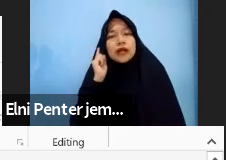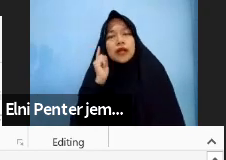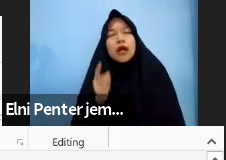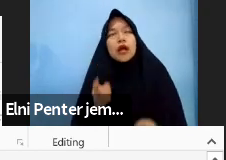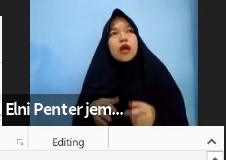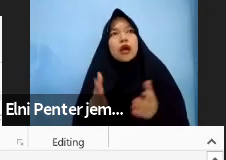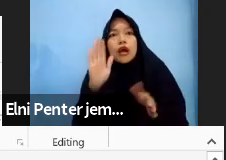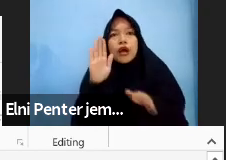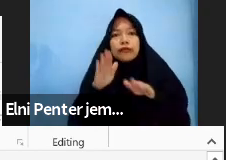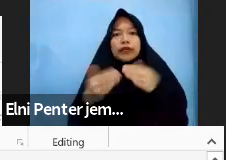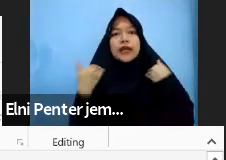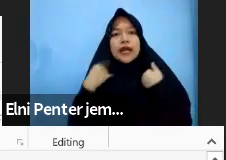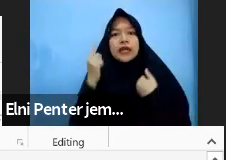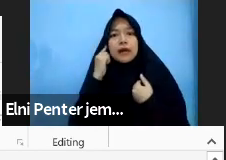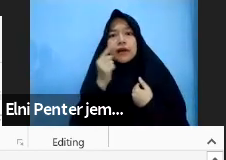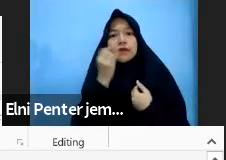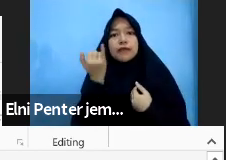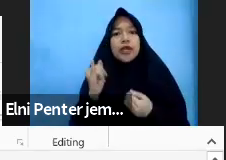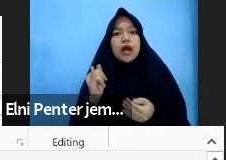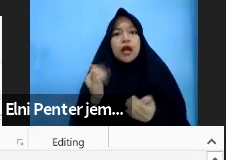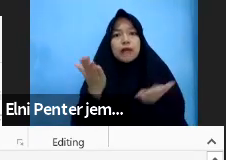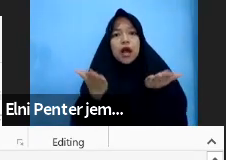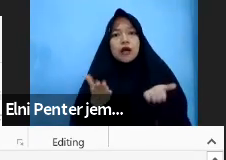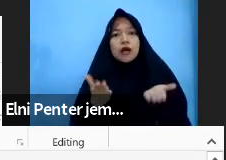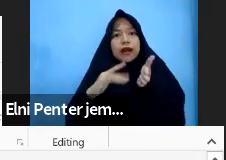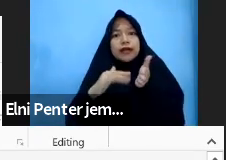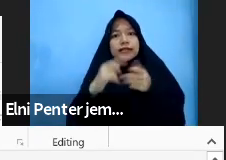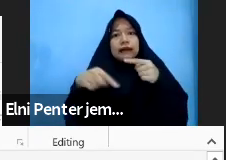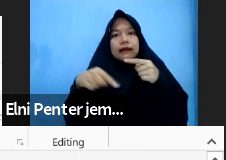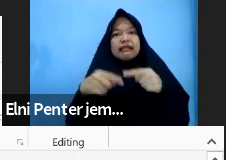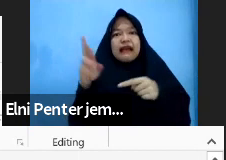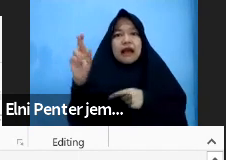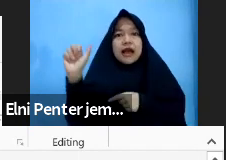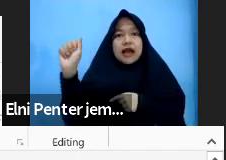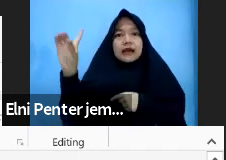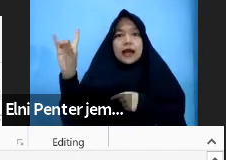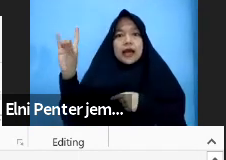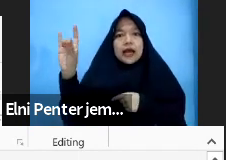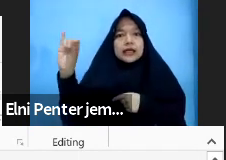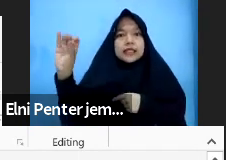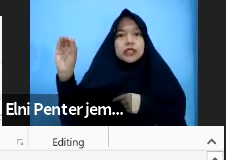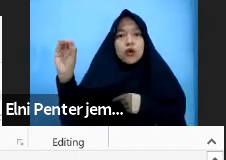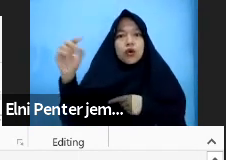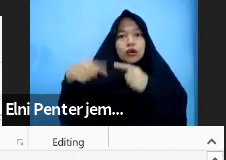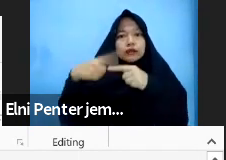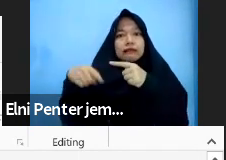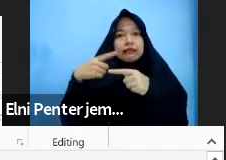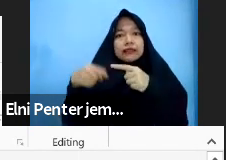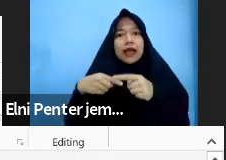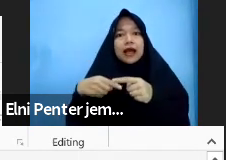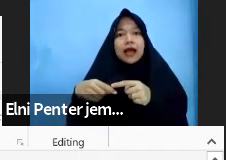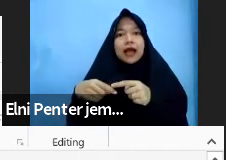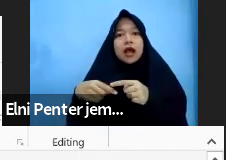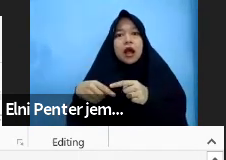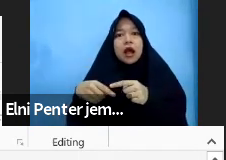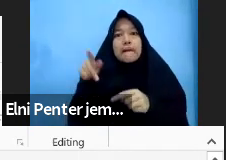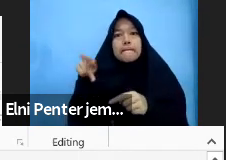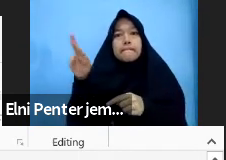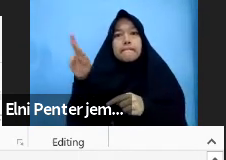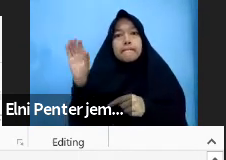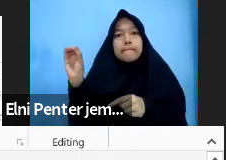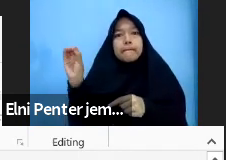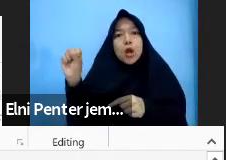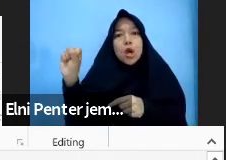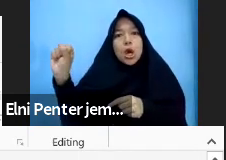melihat-lihat suasana radionya Seperti apa itu nanti Bapak Ibu bisa ke sana hai eh Alhamdulillah semoga